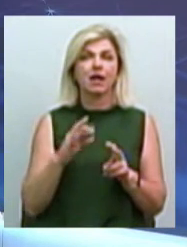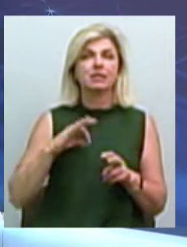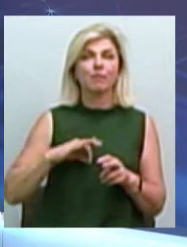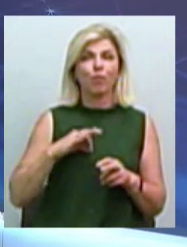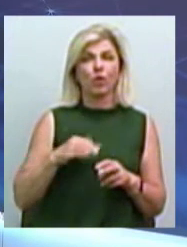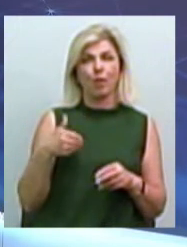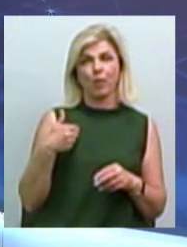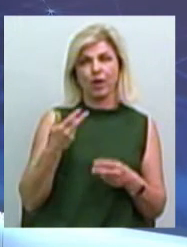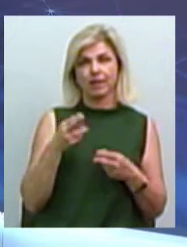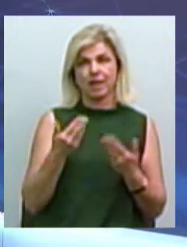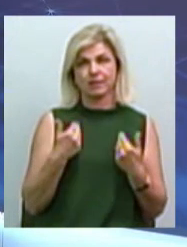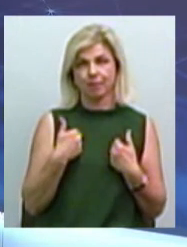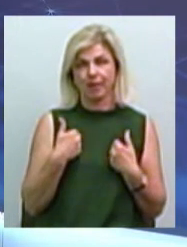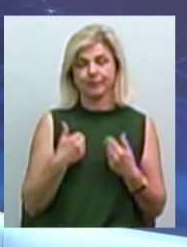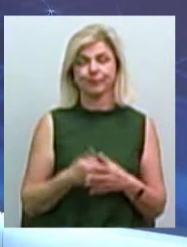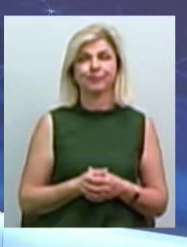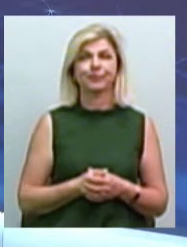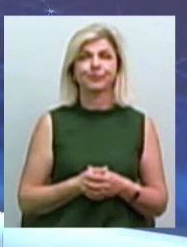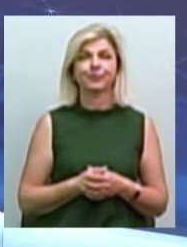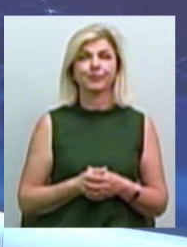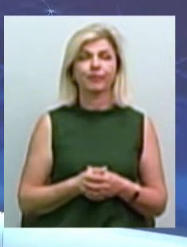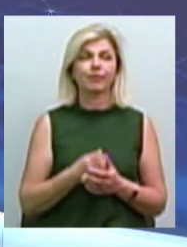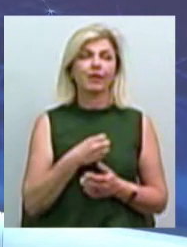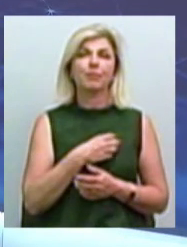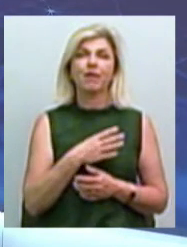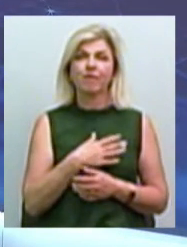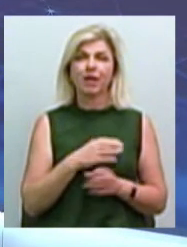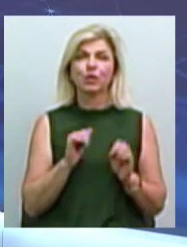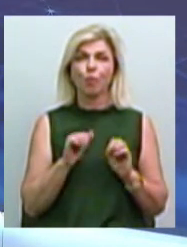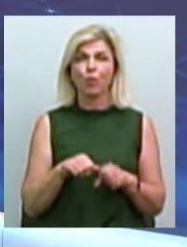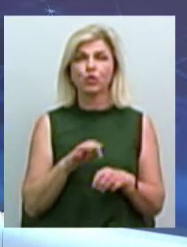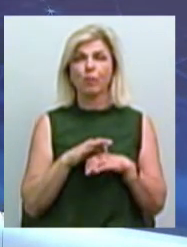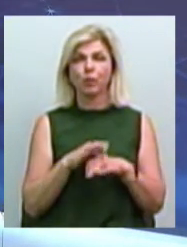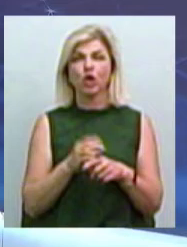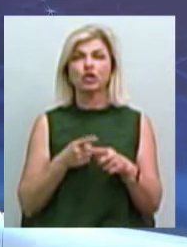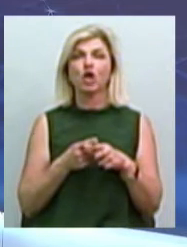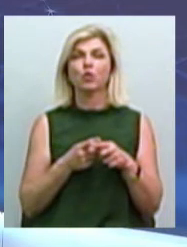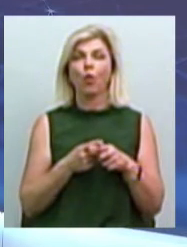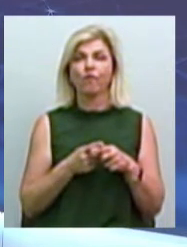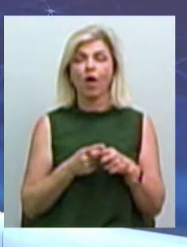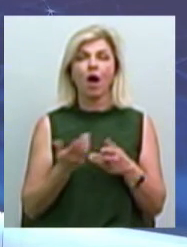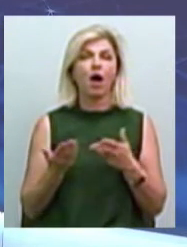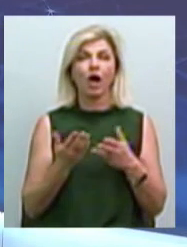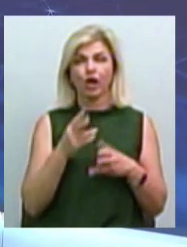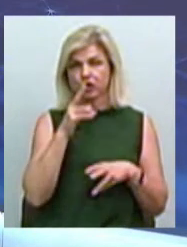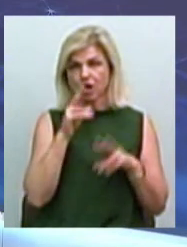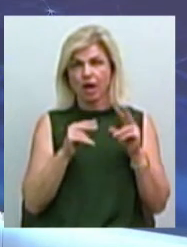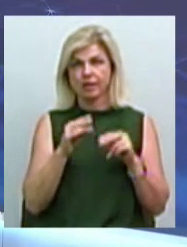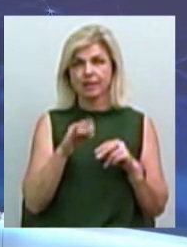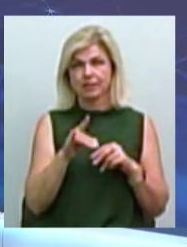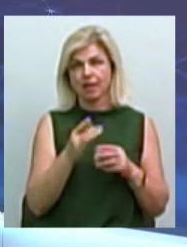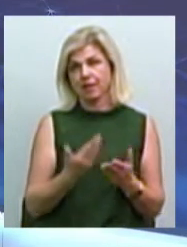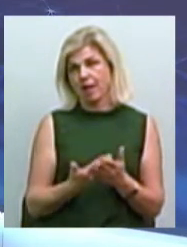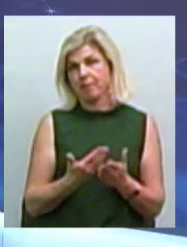що приватизація може бути частковою, тобто можна продати лише частину акцій, ми вже з вами згадали. А які шанси, наприклад, от, ну, на